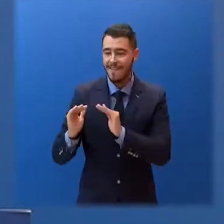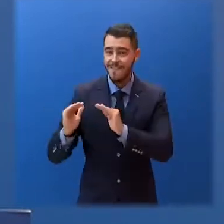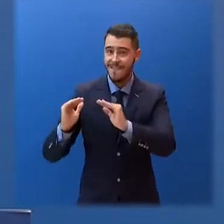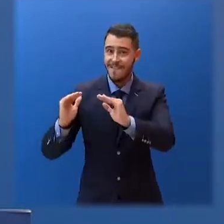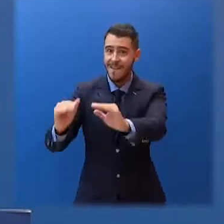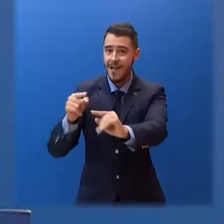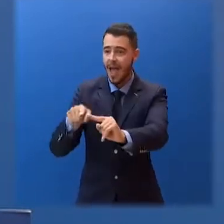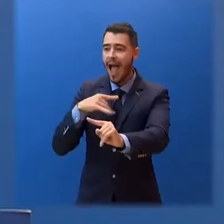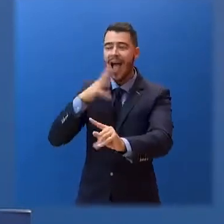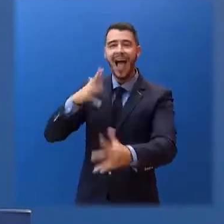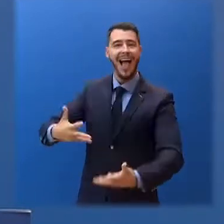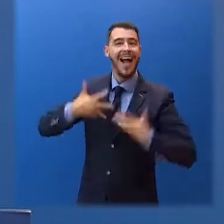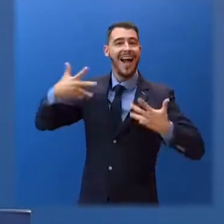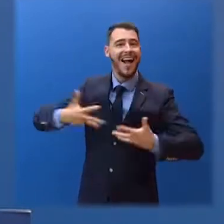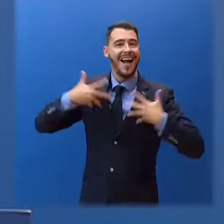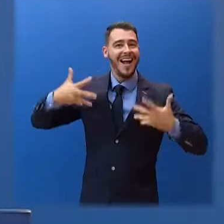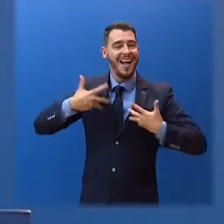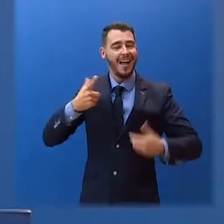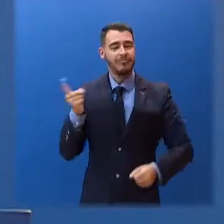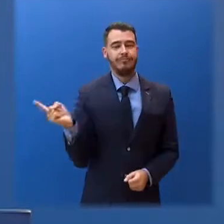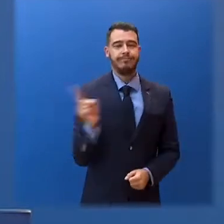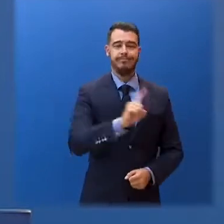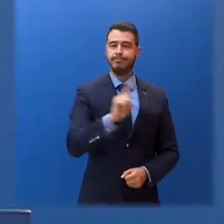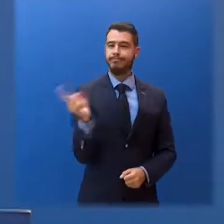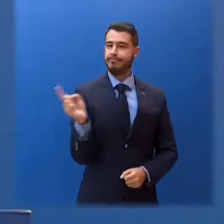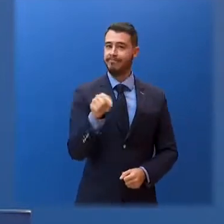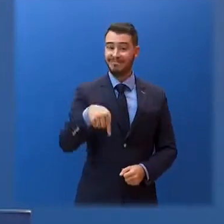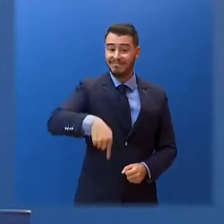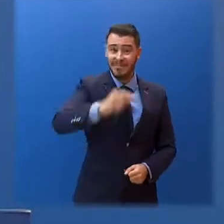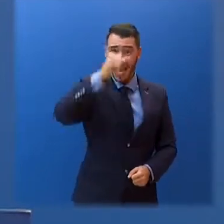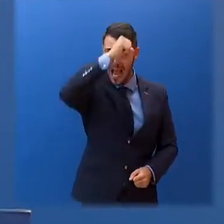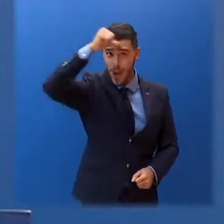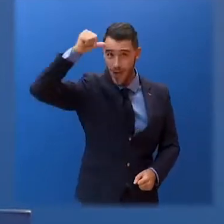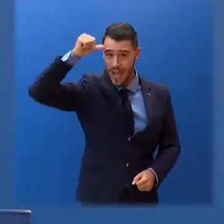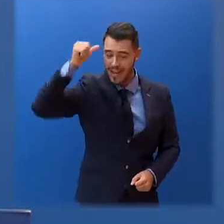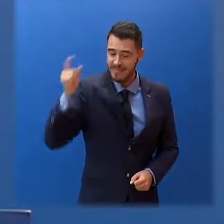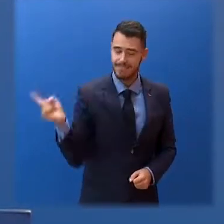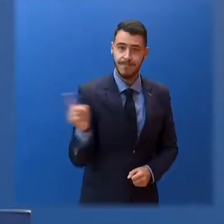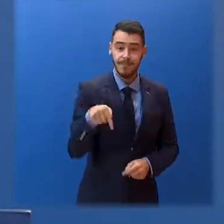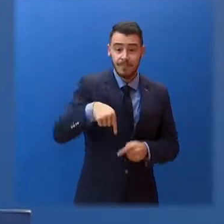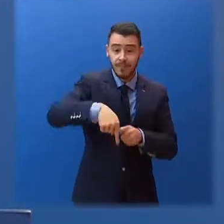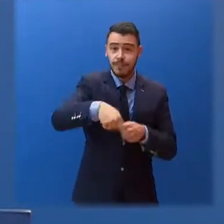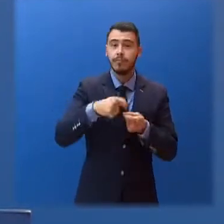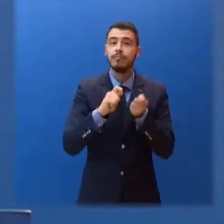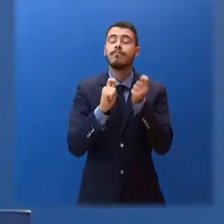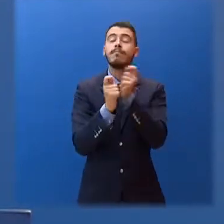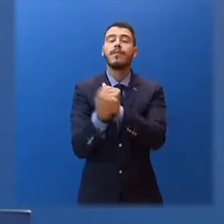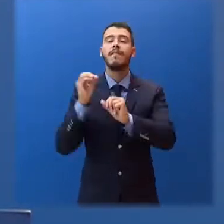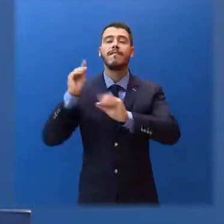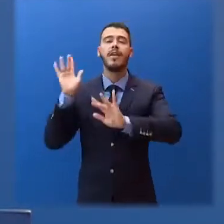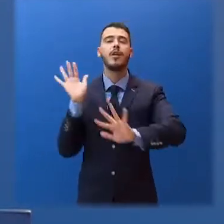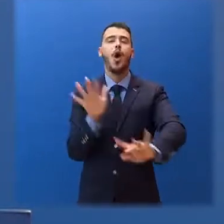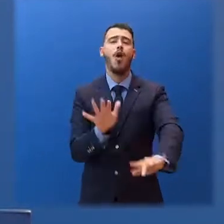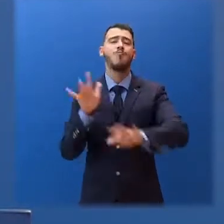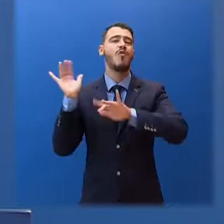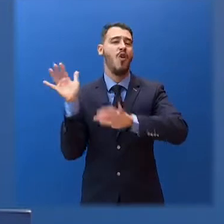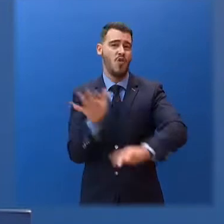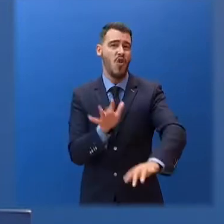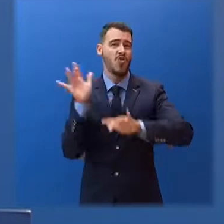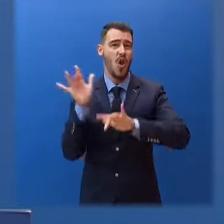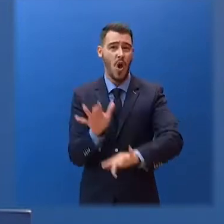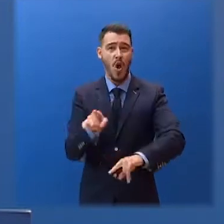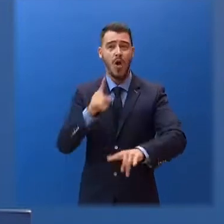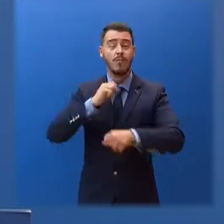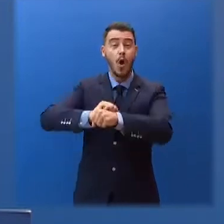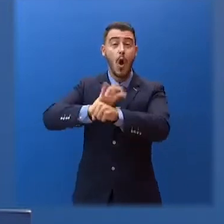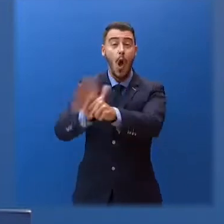ξανά, γιατί αυτή τη φορά δεν θα είναι καλοκαίρι. Θα συμπέσει μια τέτοια απευκταία χαλάρωση με τις